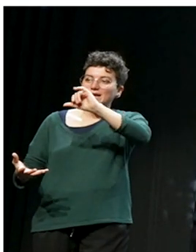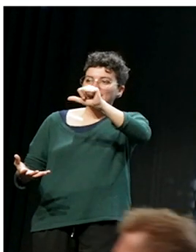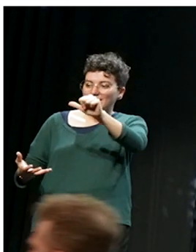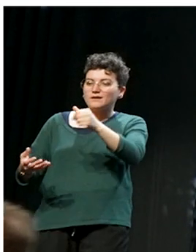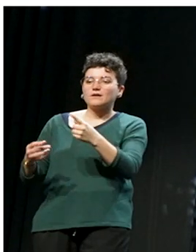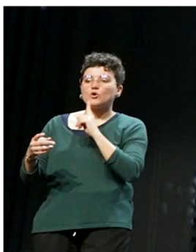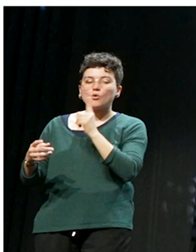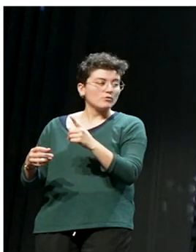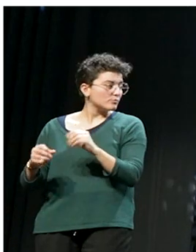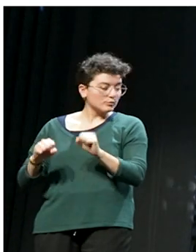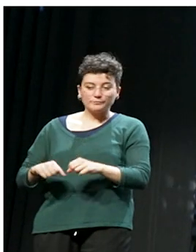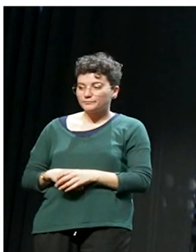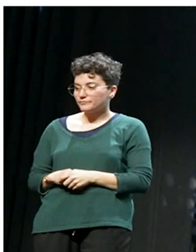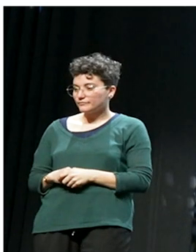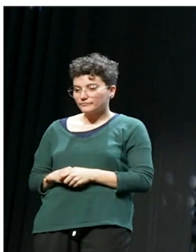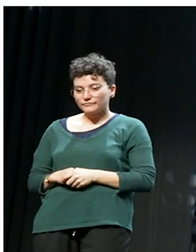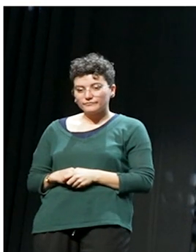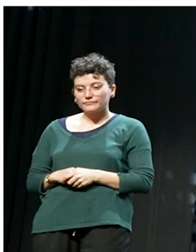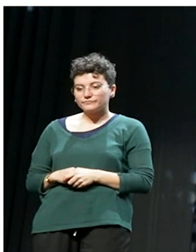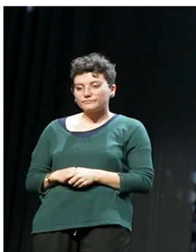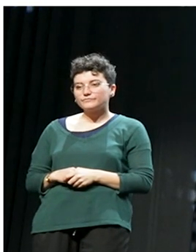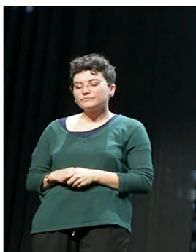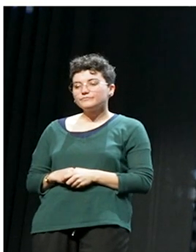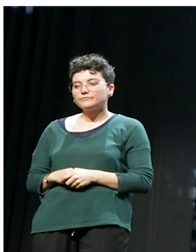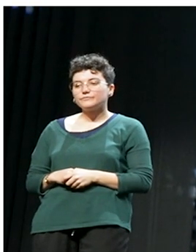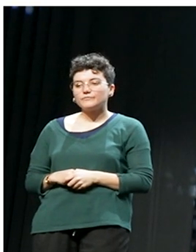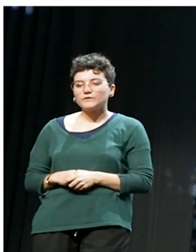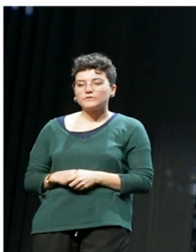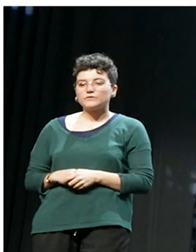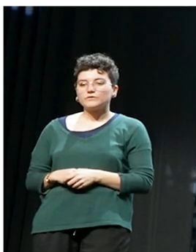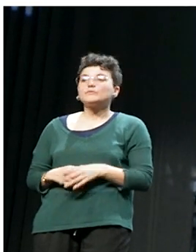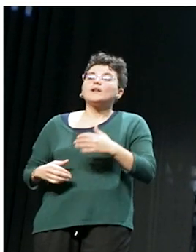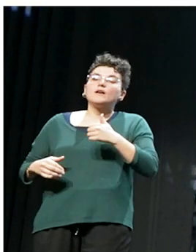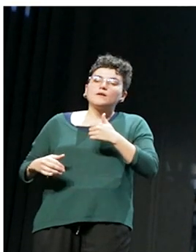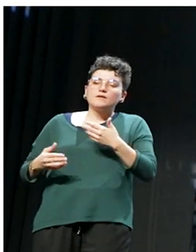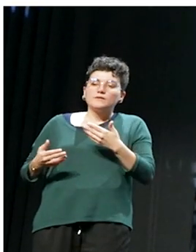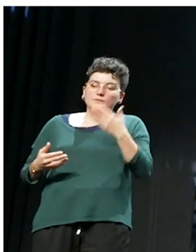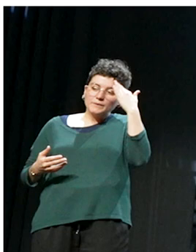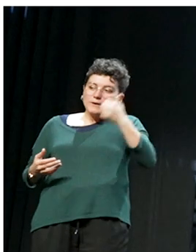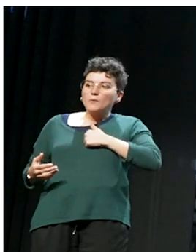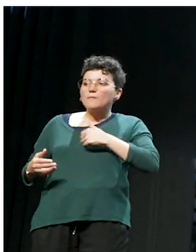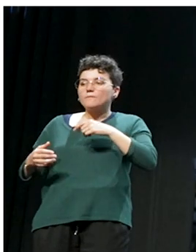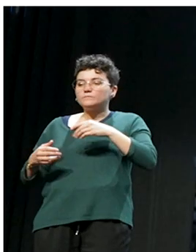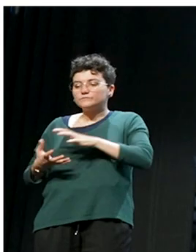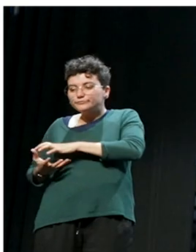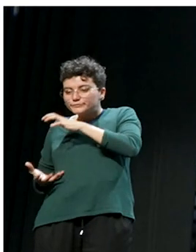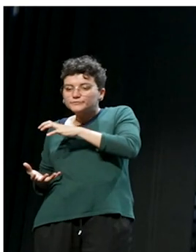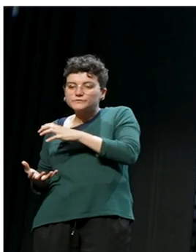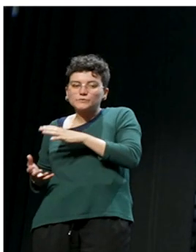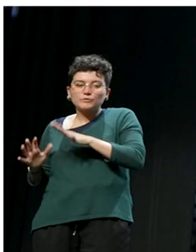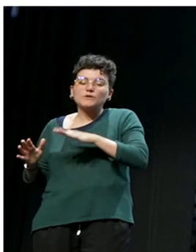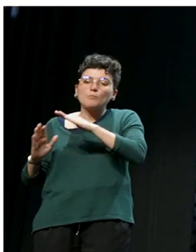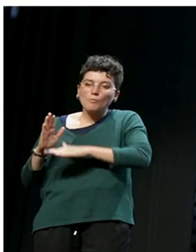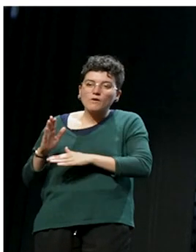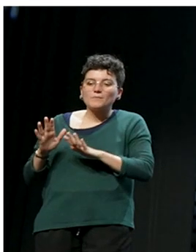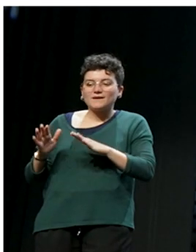à ce moment. C'est un peu technique actuellement, c'est-à-dire que c'est dur de le faire soi-même. Voilà. Mais sinon, là, dans le domaine général, honnêtement, c'est Midjourney. En tout cas, pour les illustrateurs, Midjourney